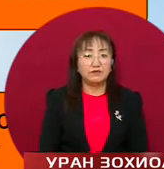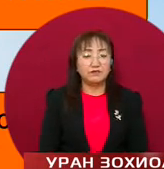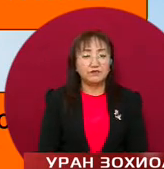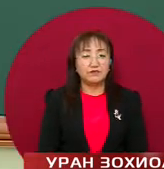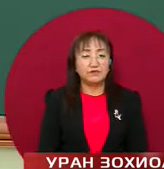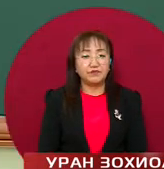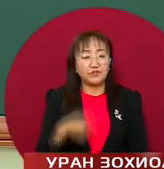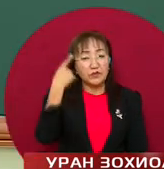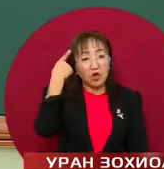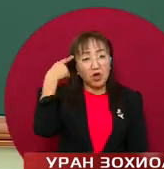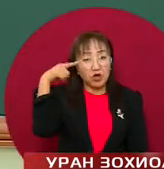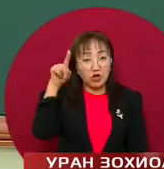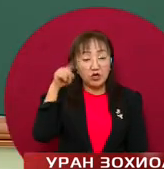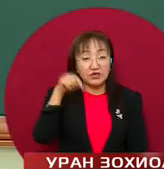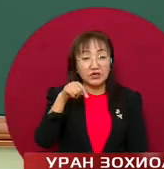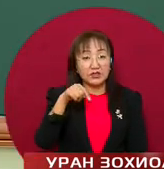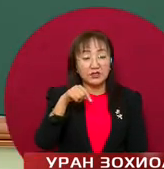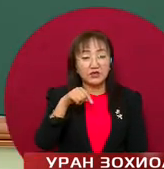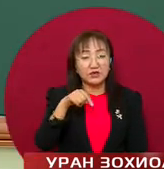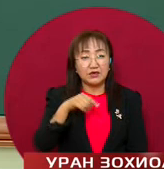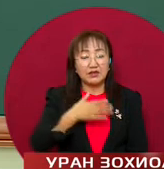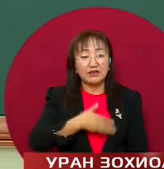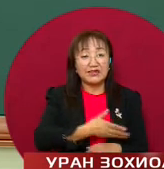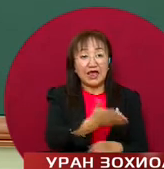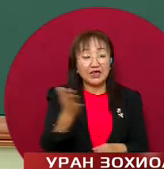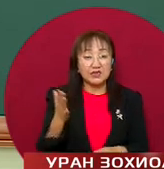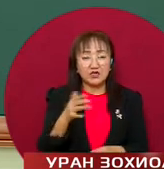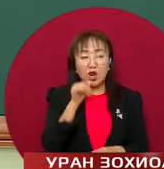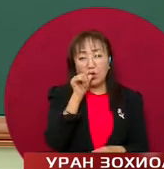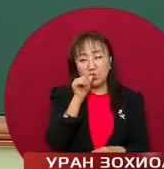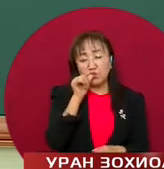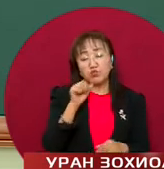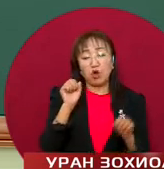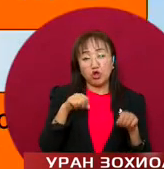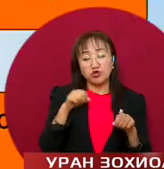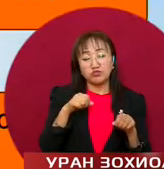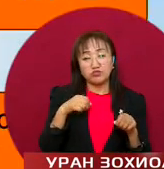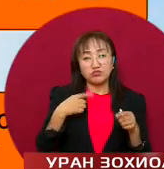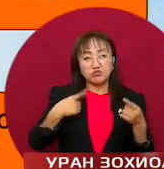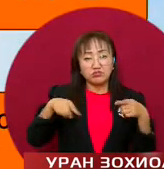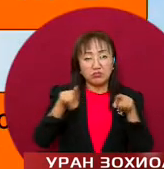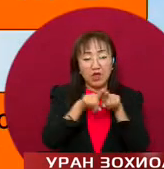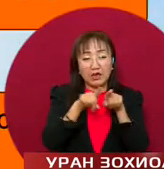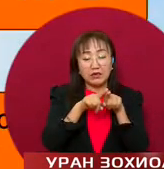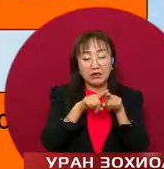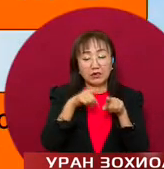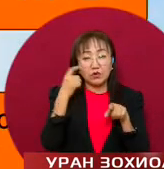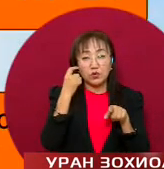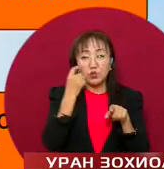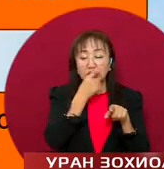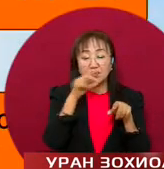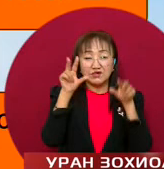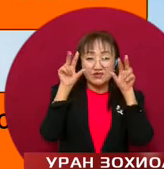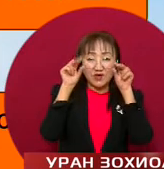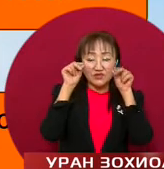За цохол дээр мань та нар эрхэл эрхэл гих шиг нүдээ завчиж харддаг завчиж гэдэг үгтэй холбогдож